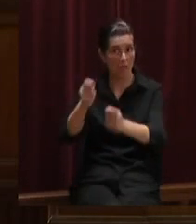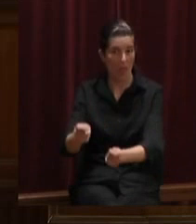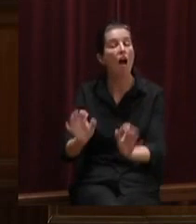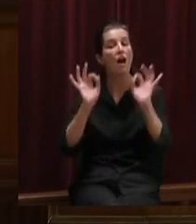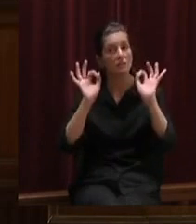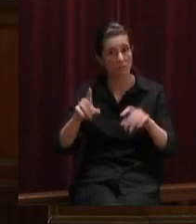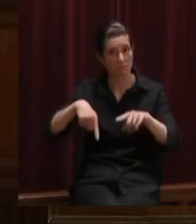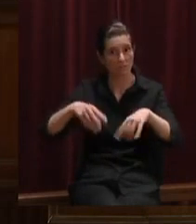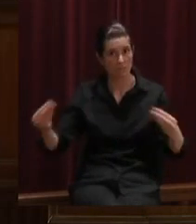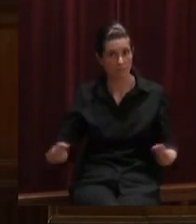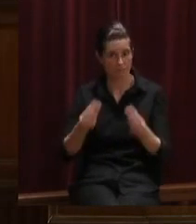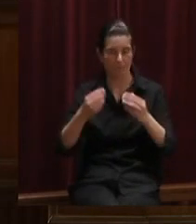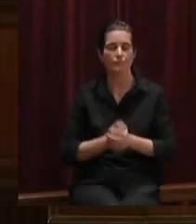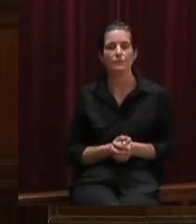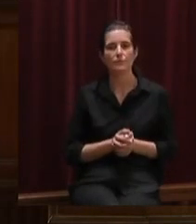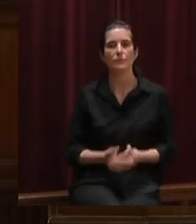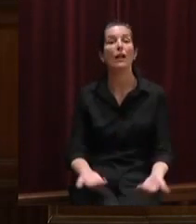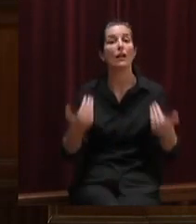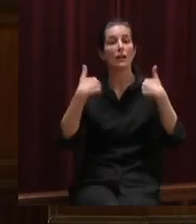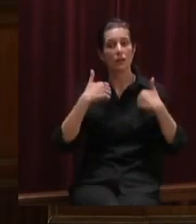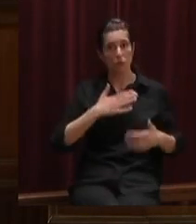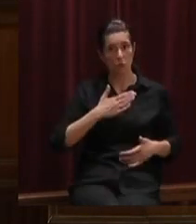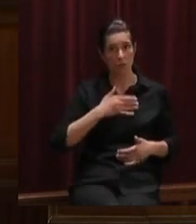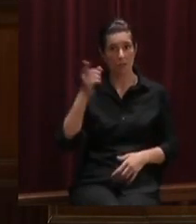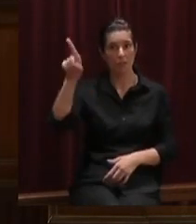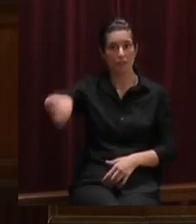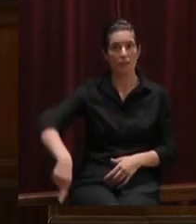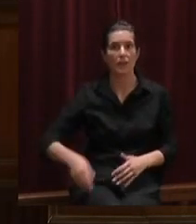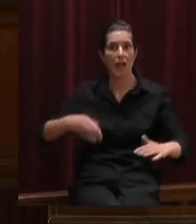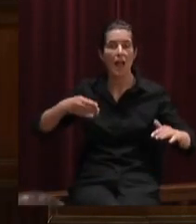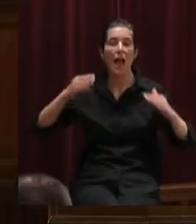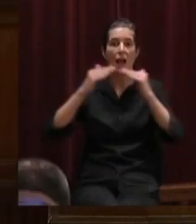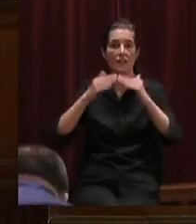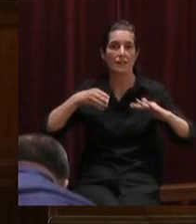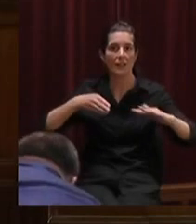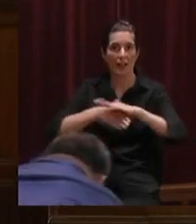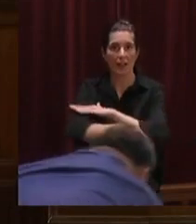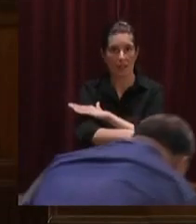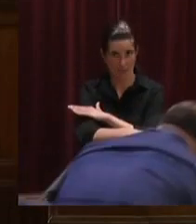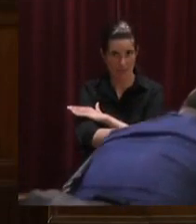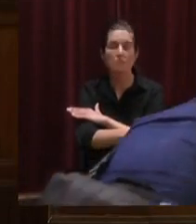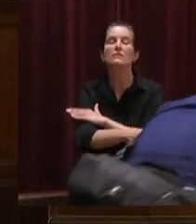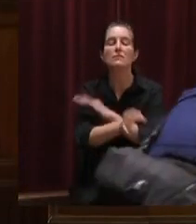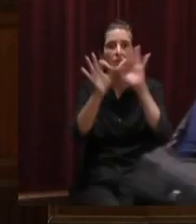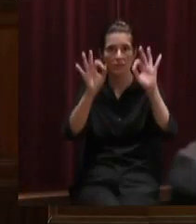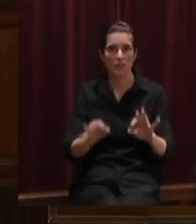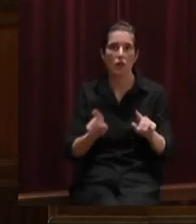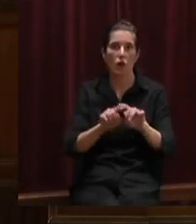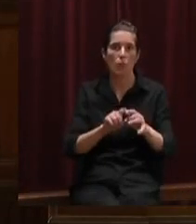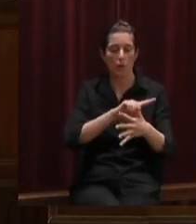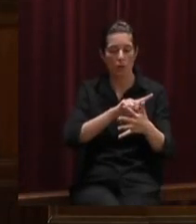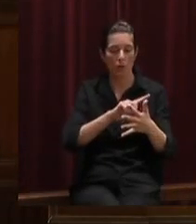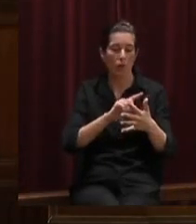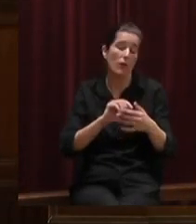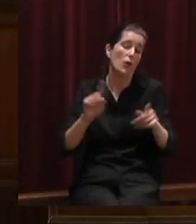És responsabilitat nostra, igualment, garantir l'accés a l'habitatge, com el 5è pilar de l'estat del benestar.